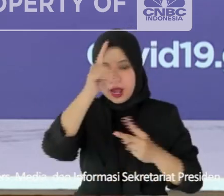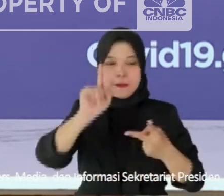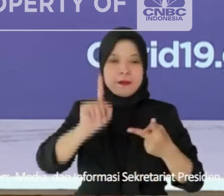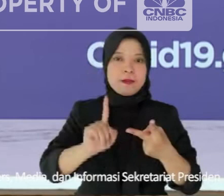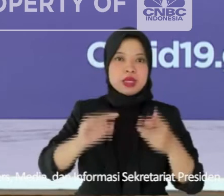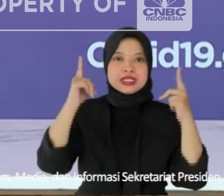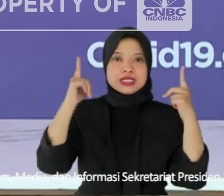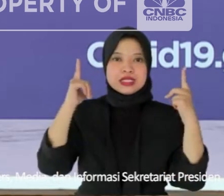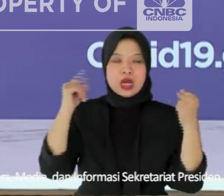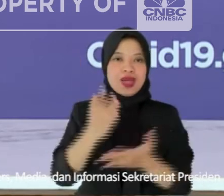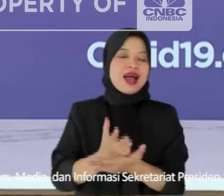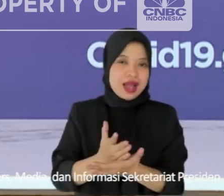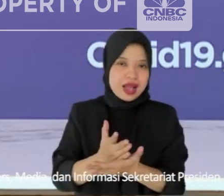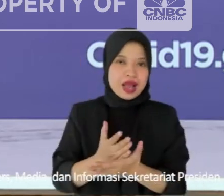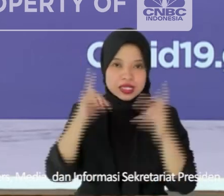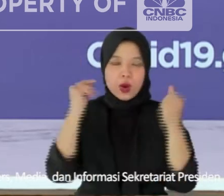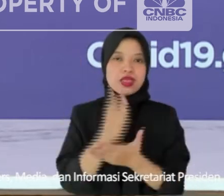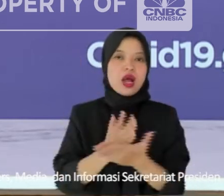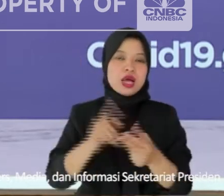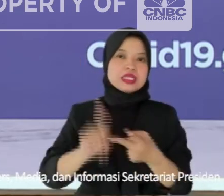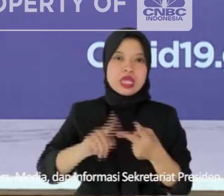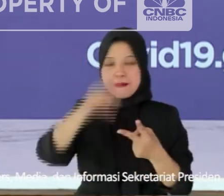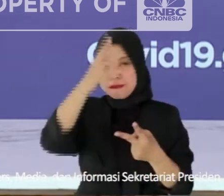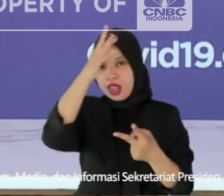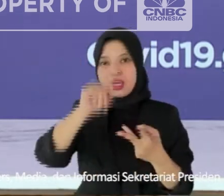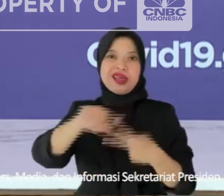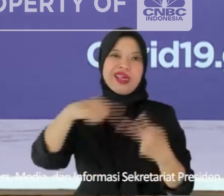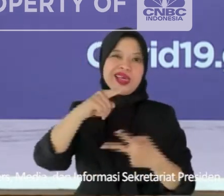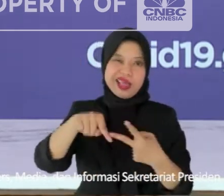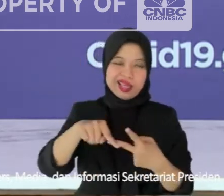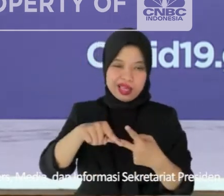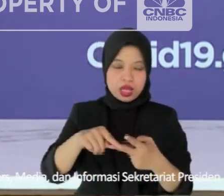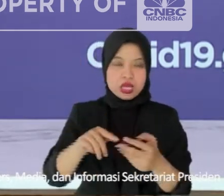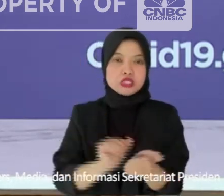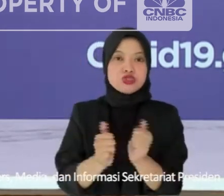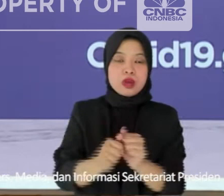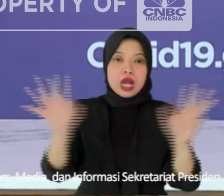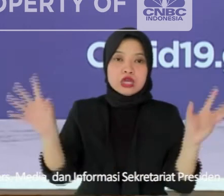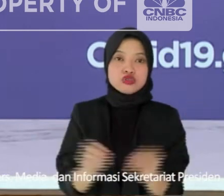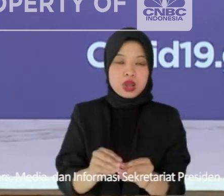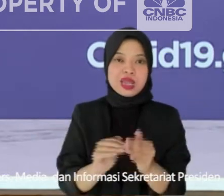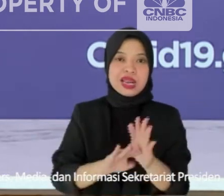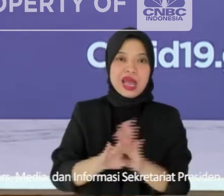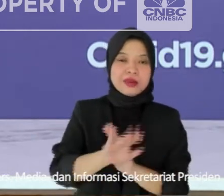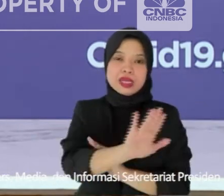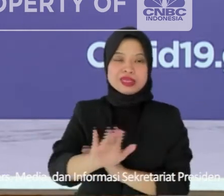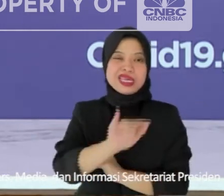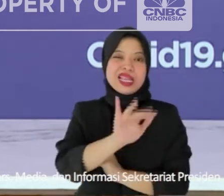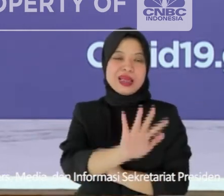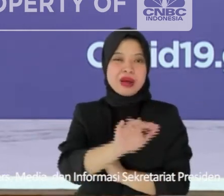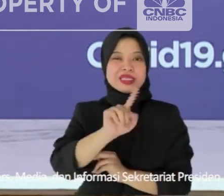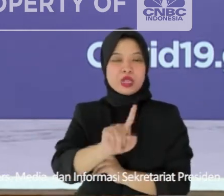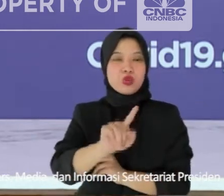yang sempat selama dua minggu keluar dari lima besar kasus tertinggi dengan kenaikan masing-masing sebesar